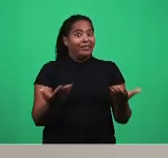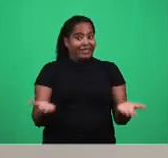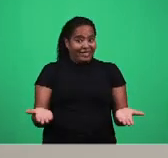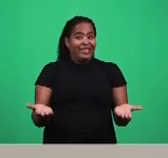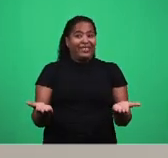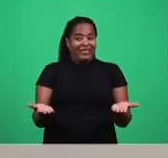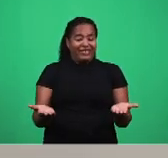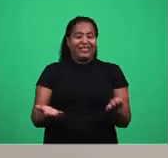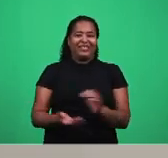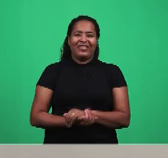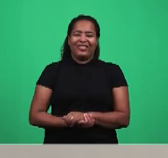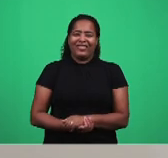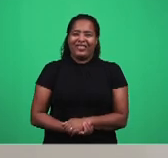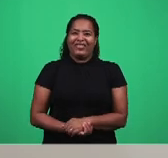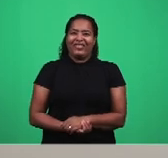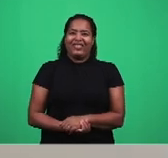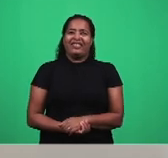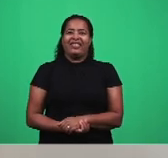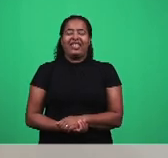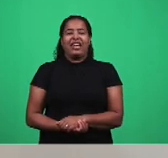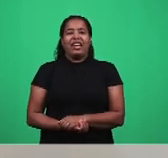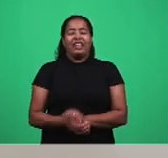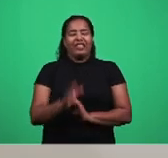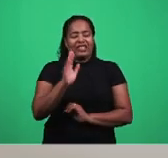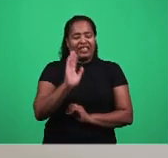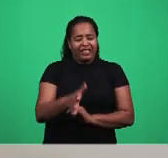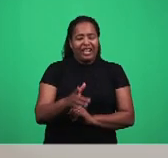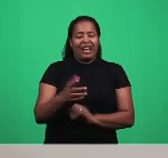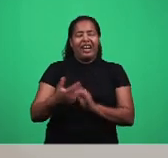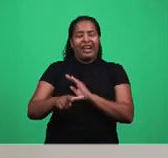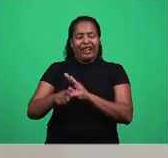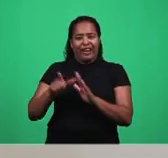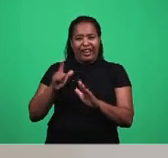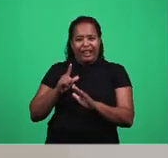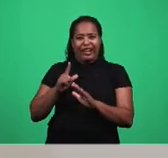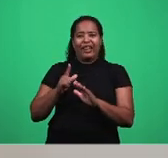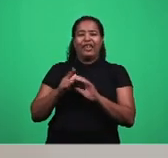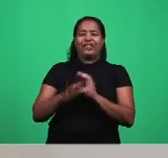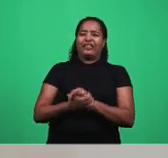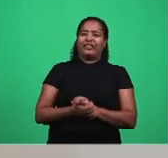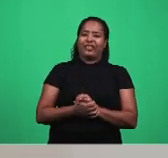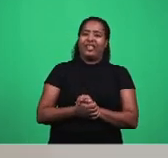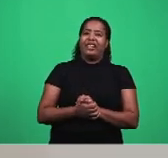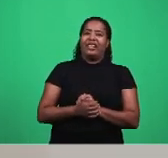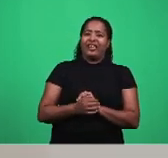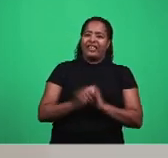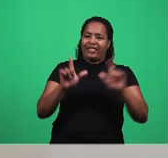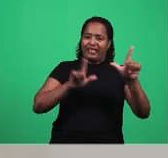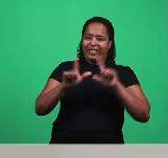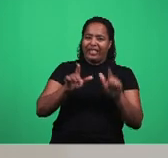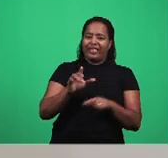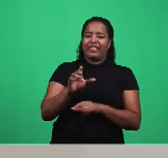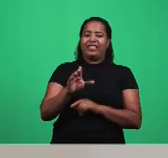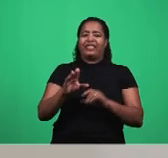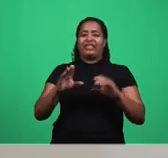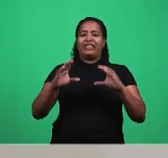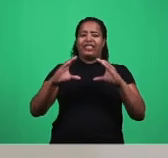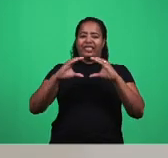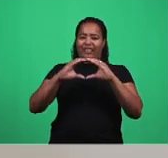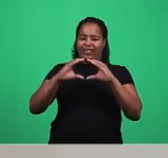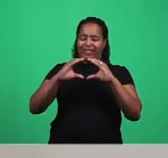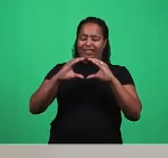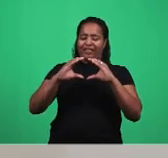nous avons déjà reçu de la TV Bandeirantes. Mes frères et sœurs, nous avons reçu des